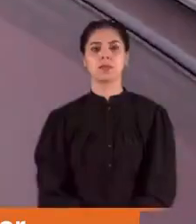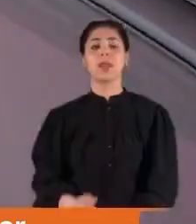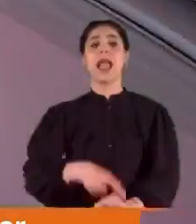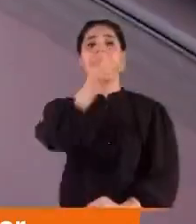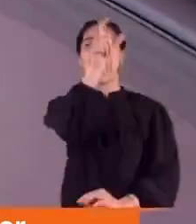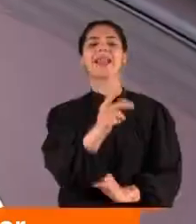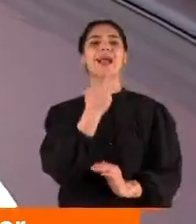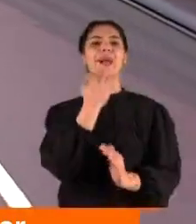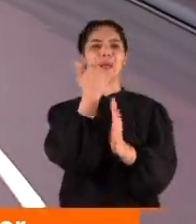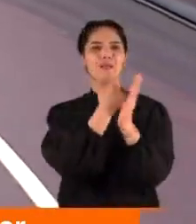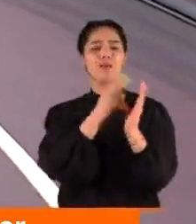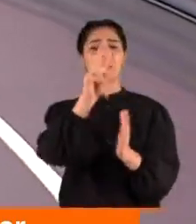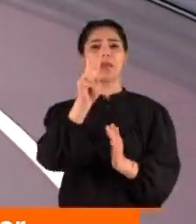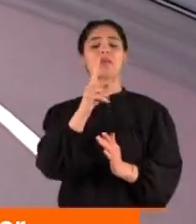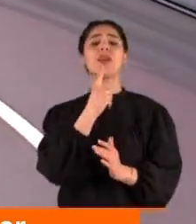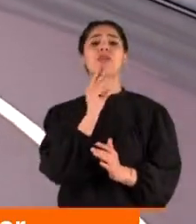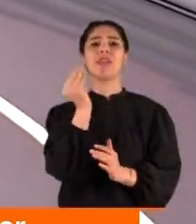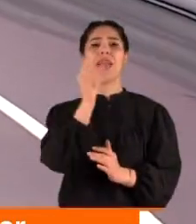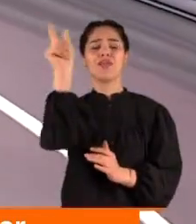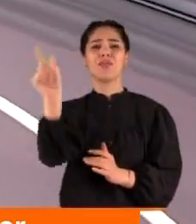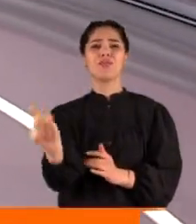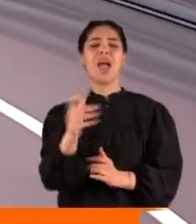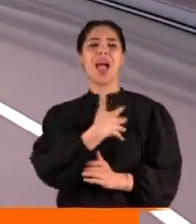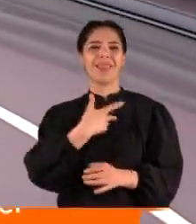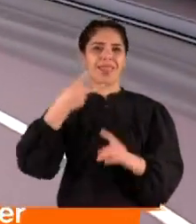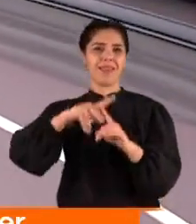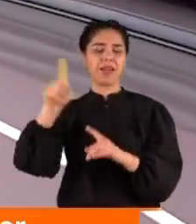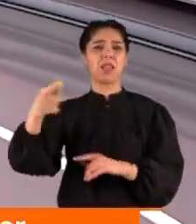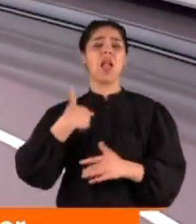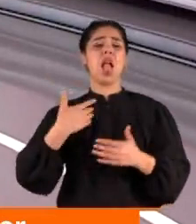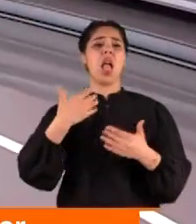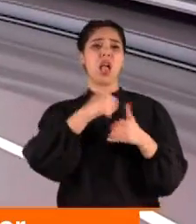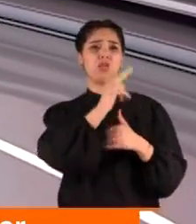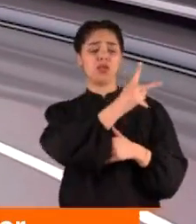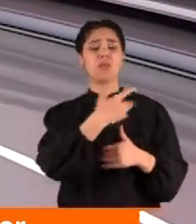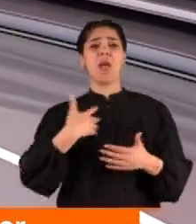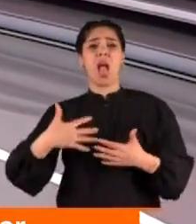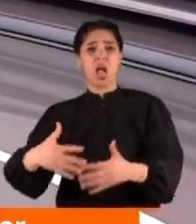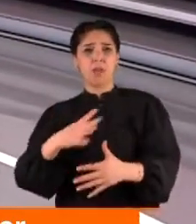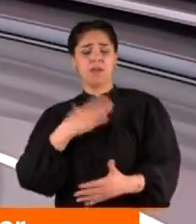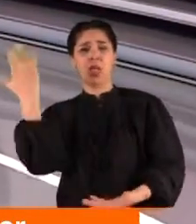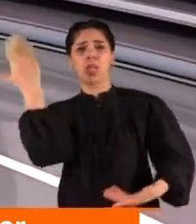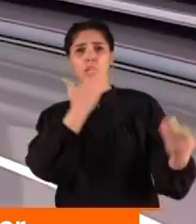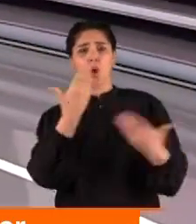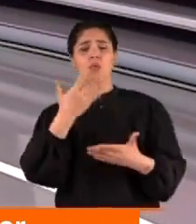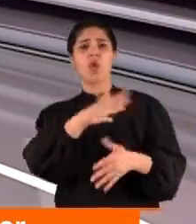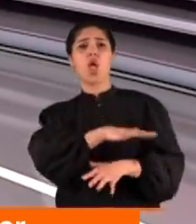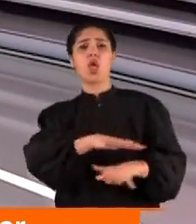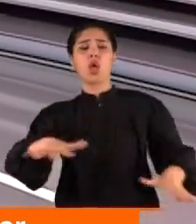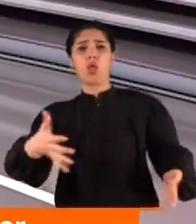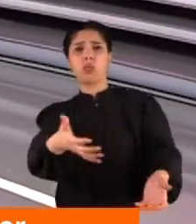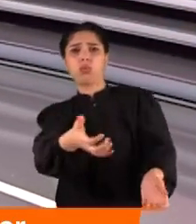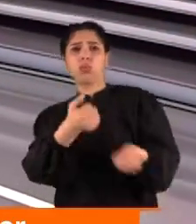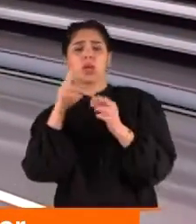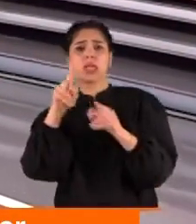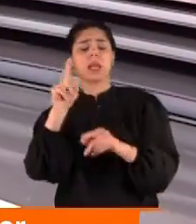bu Esra Erol'a 22 yaşında genç bir anne katıldığı Eşim beni hamileyken defalarca dördü otobanda sürükledi